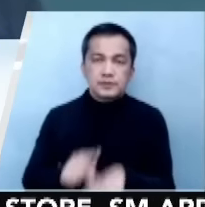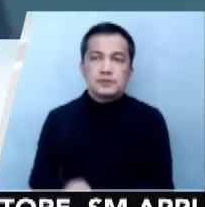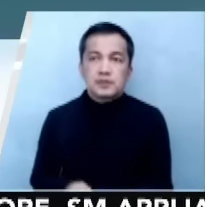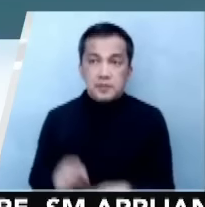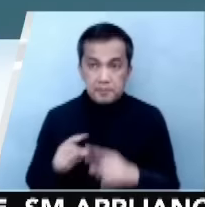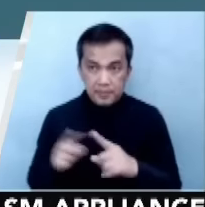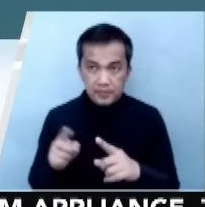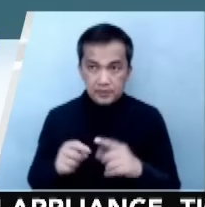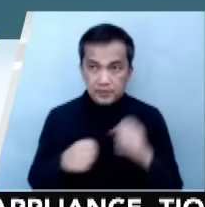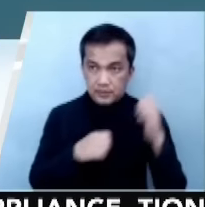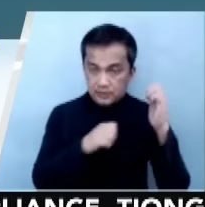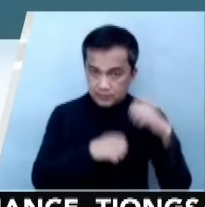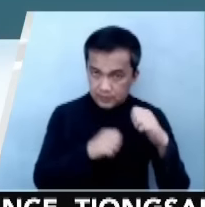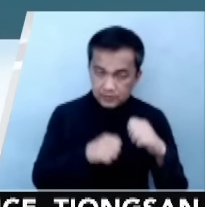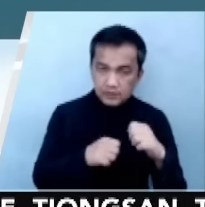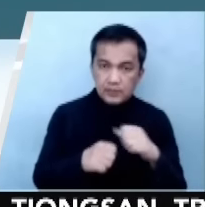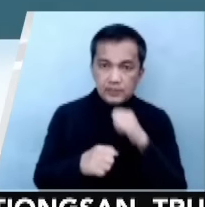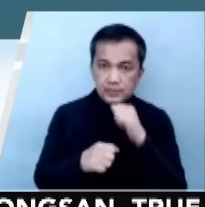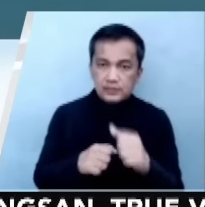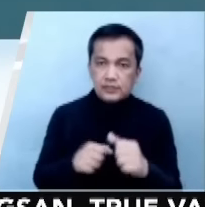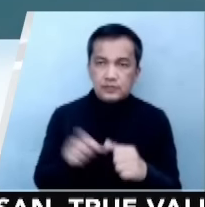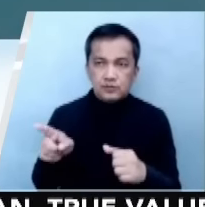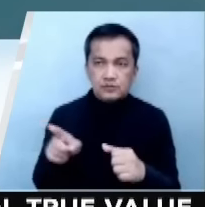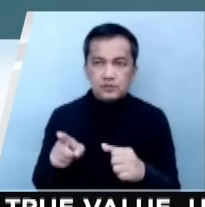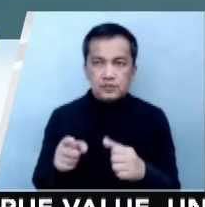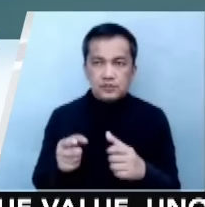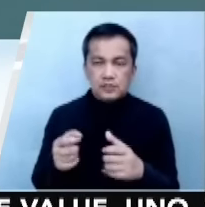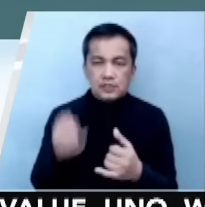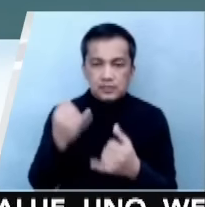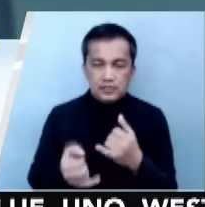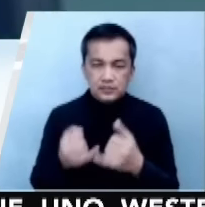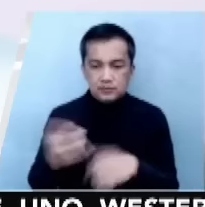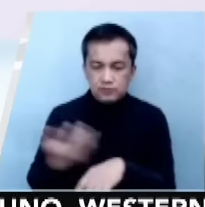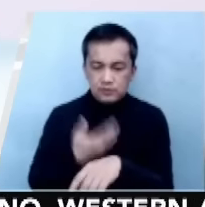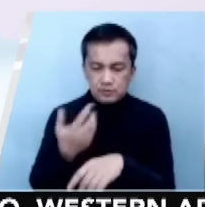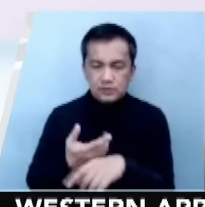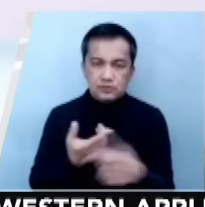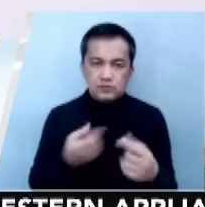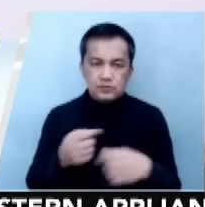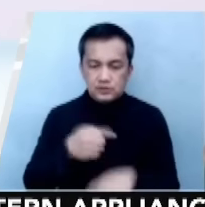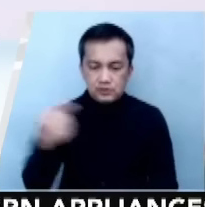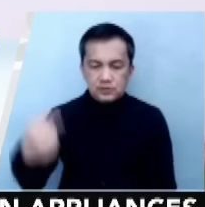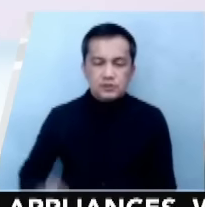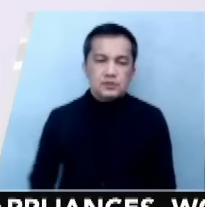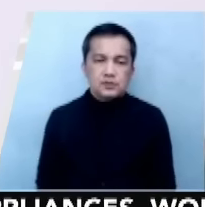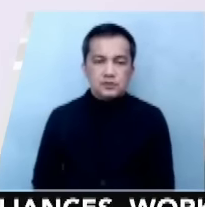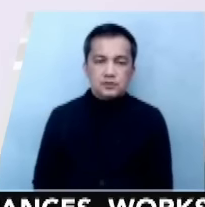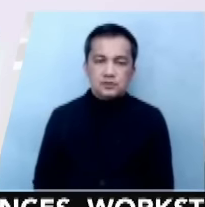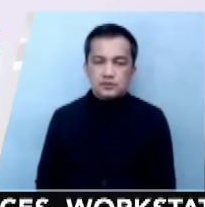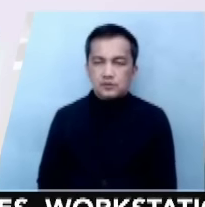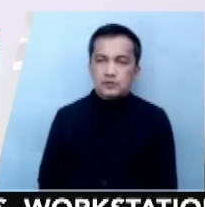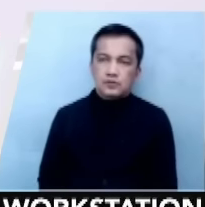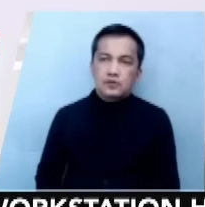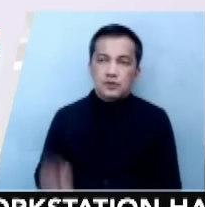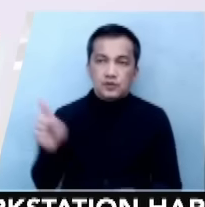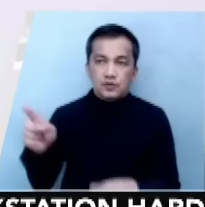daw na hindi ito ang huling panggigipit na gagawin ng China. Ito ay continuous na